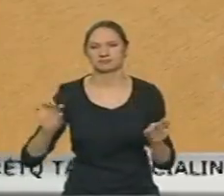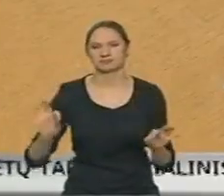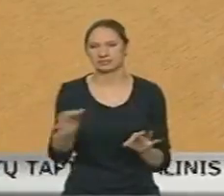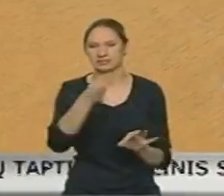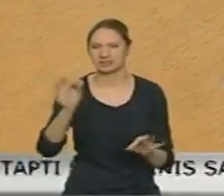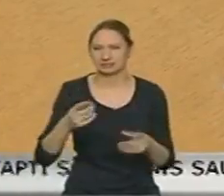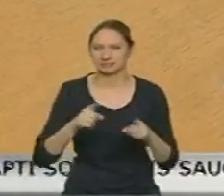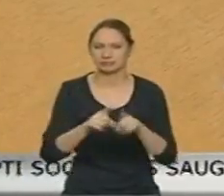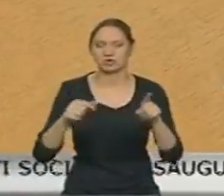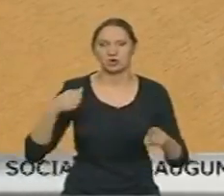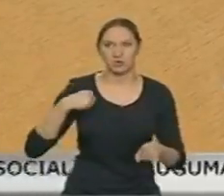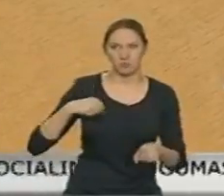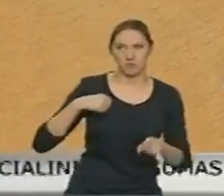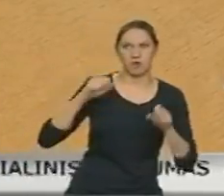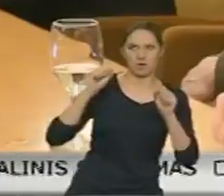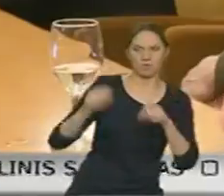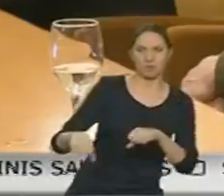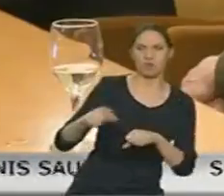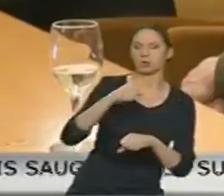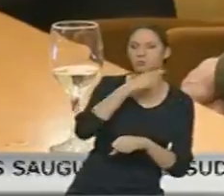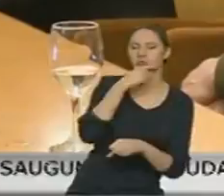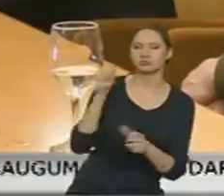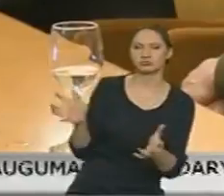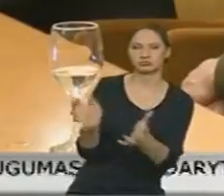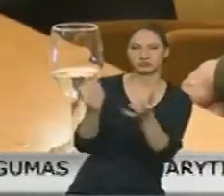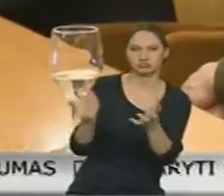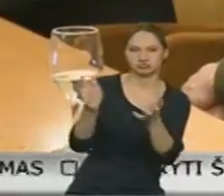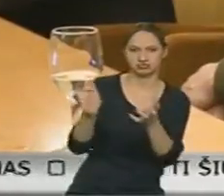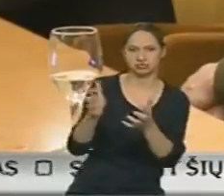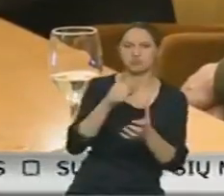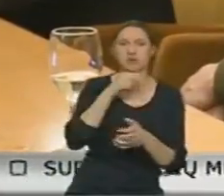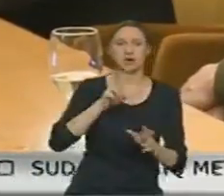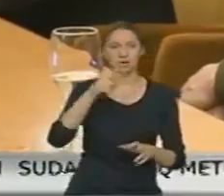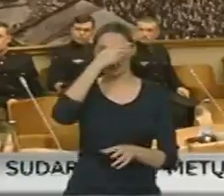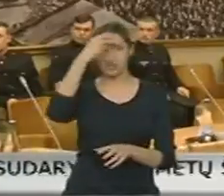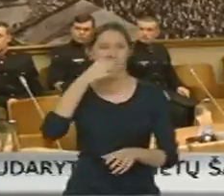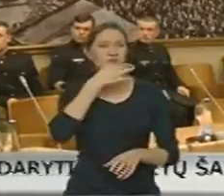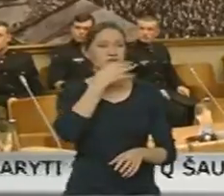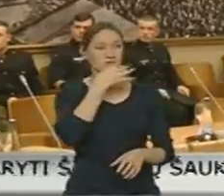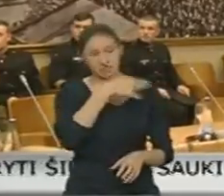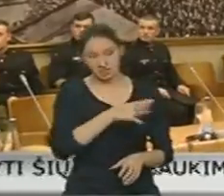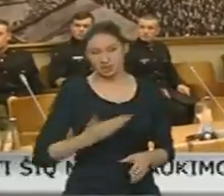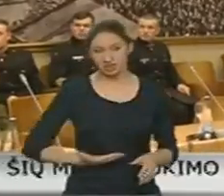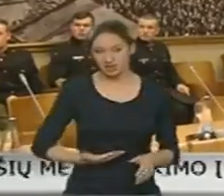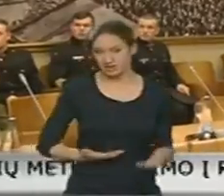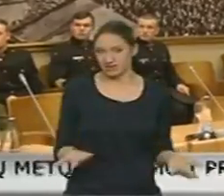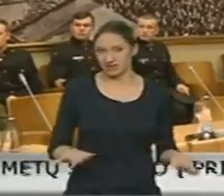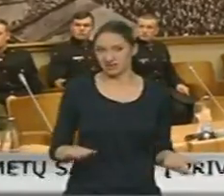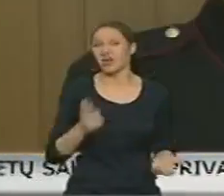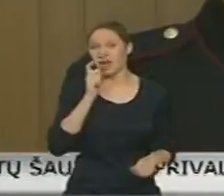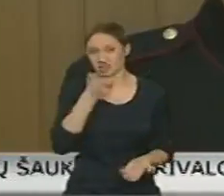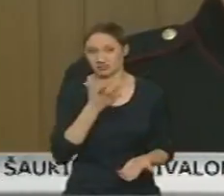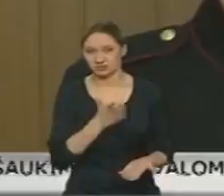dalis visuomenės gali palaikyti agresorius. Nepatenkintiems gyvenimu Lietuvoje, jie turi atsakymą. Dalis visuomenės yra